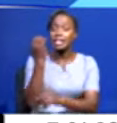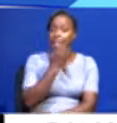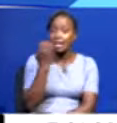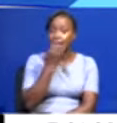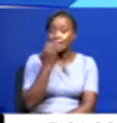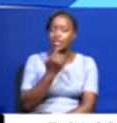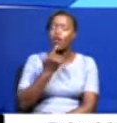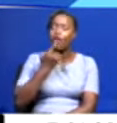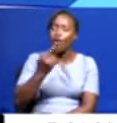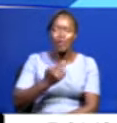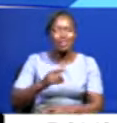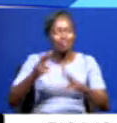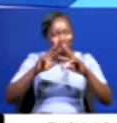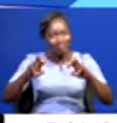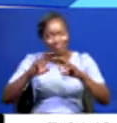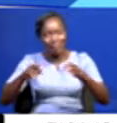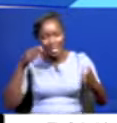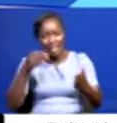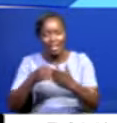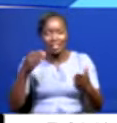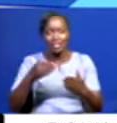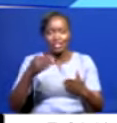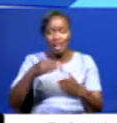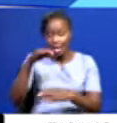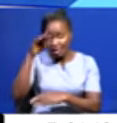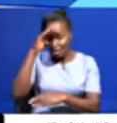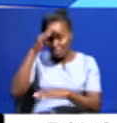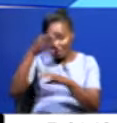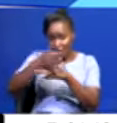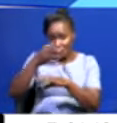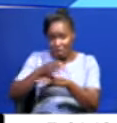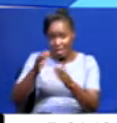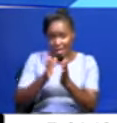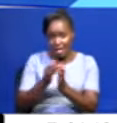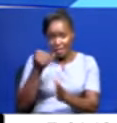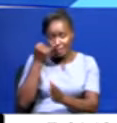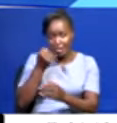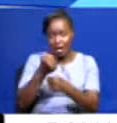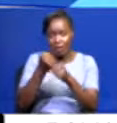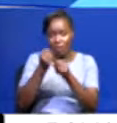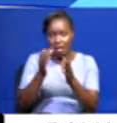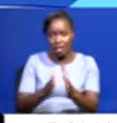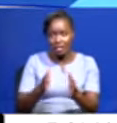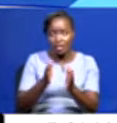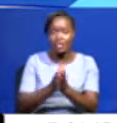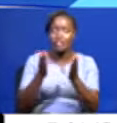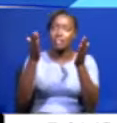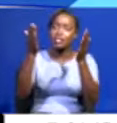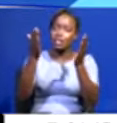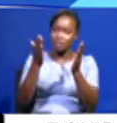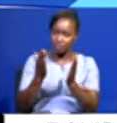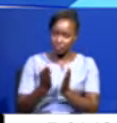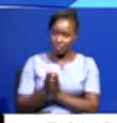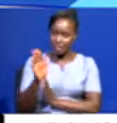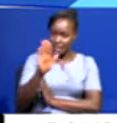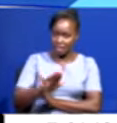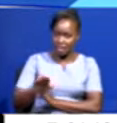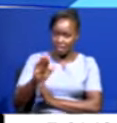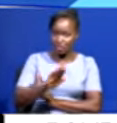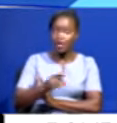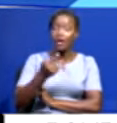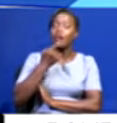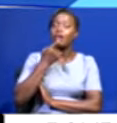msako dhidi ya watengenezaji pombe haramu na walanguzi wa mihadarati katika eneo la bonde la Ufa. Haya yanajiri huku onyo